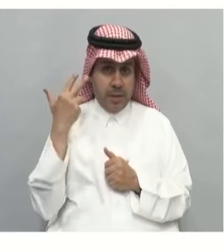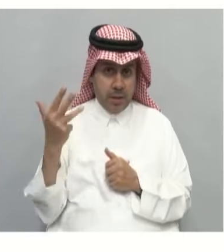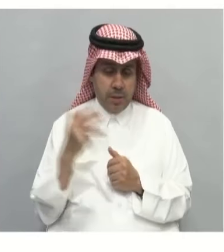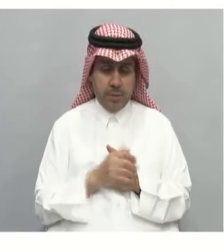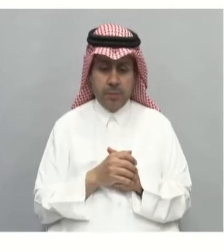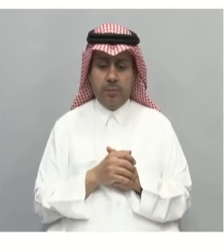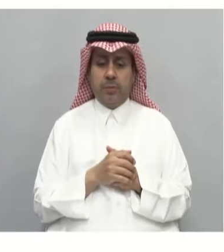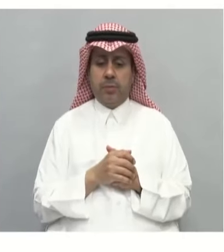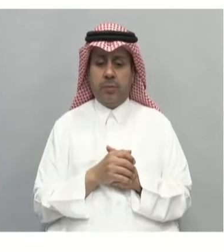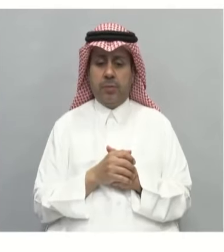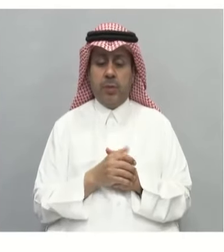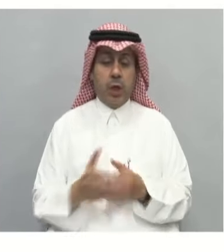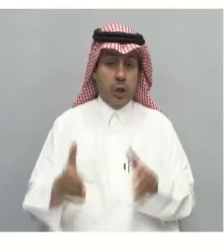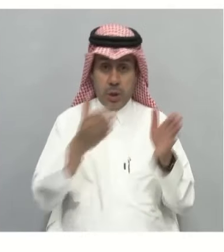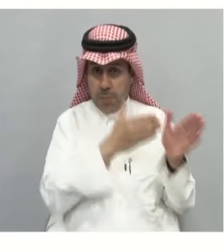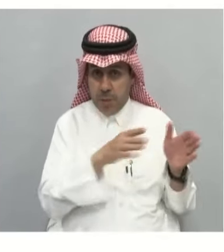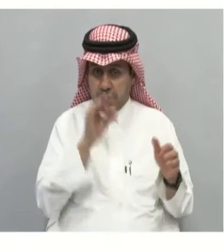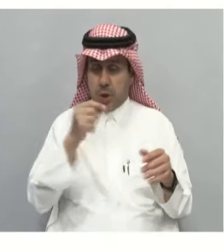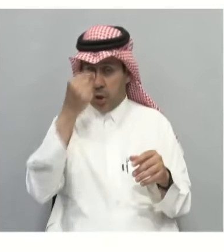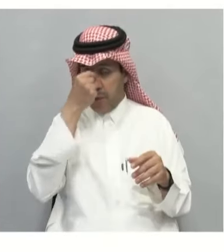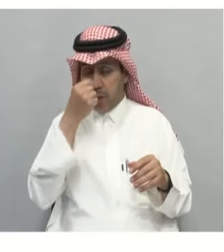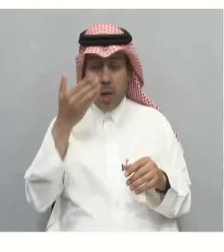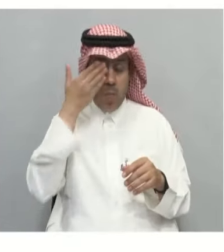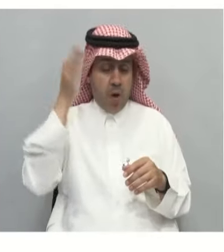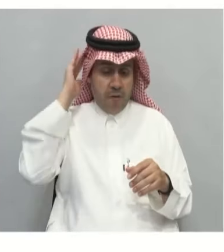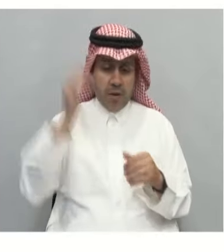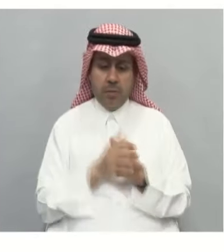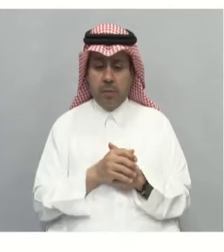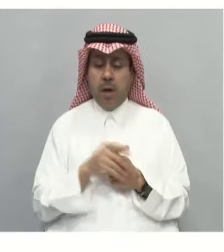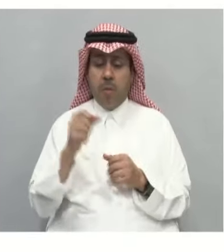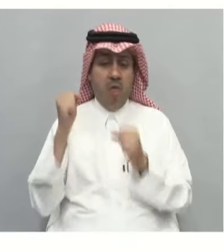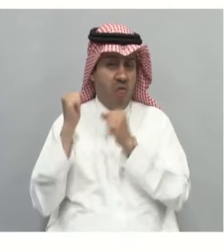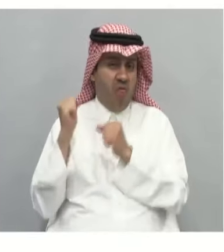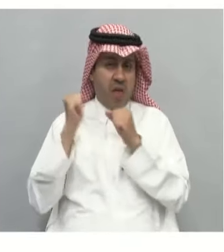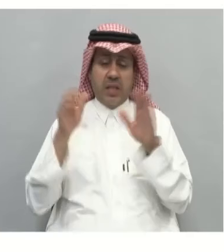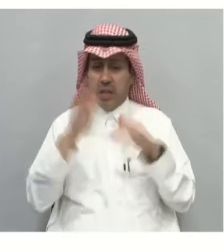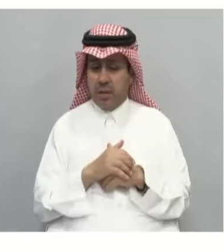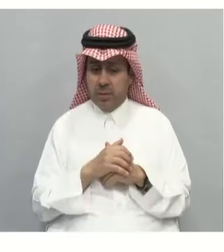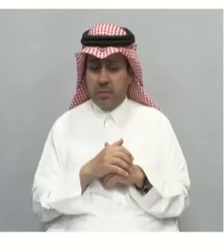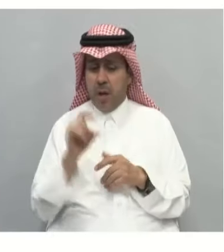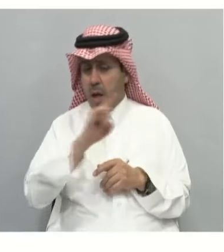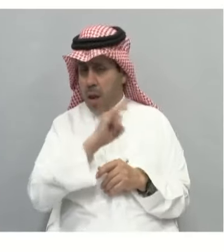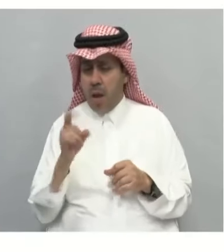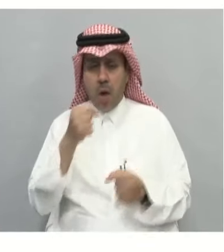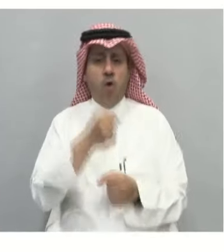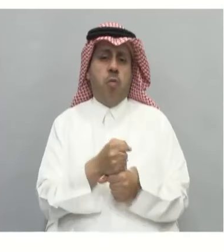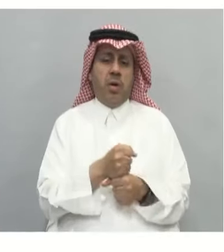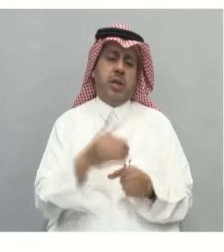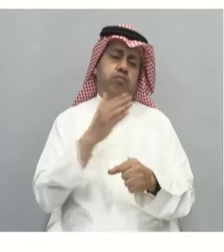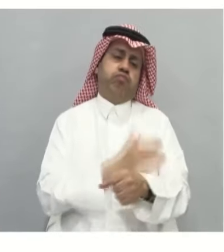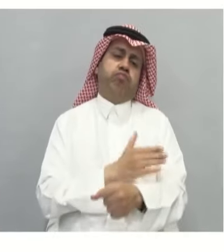وبه نختم بهذا الارشاد من صفات المنافقين انهم لث قل الصلاه عليهم لا يقومون اليها